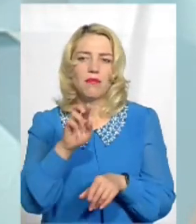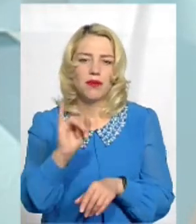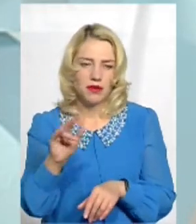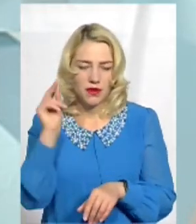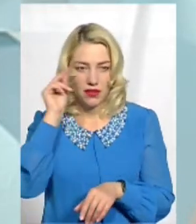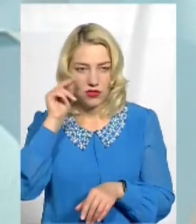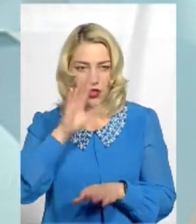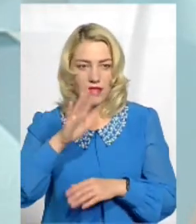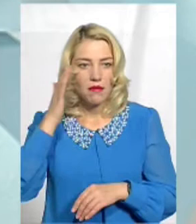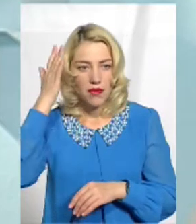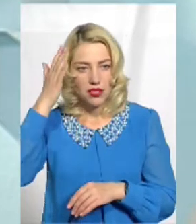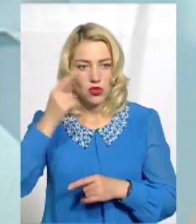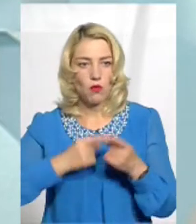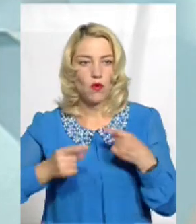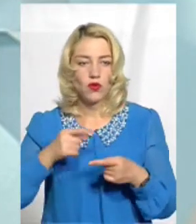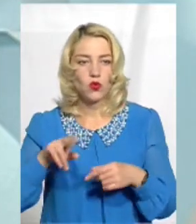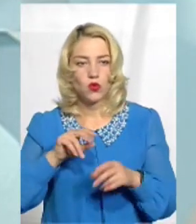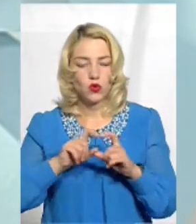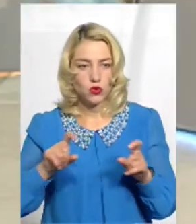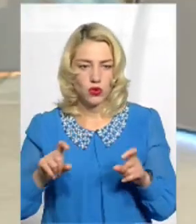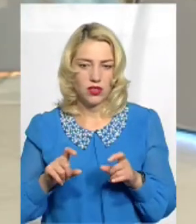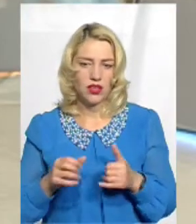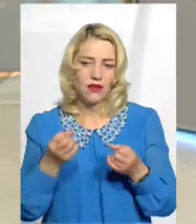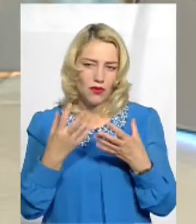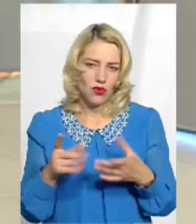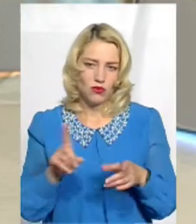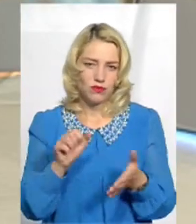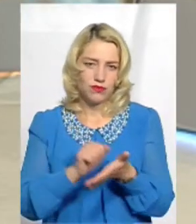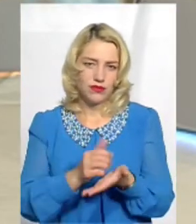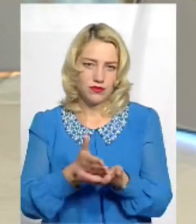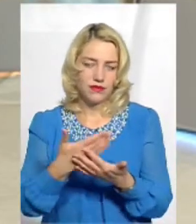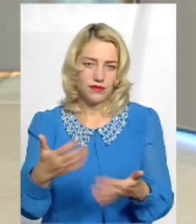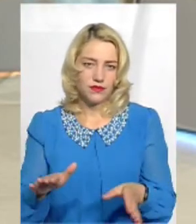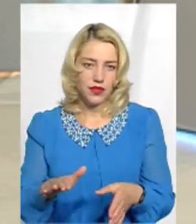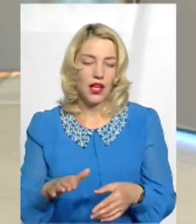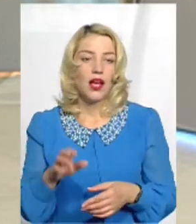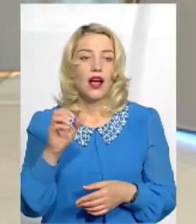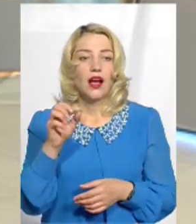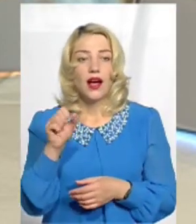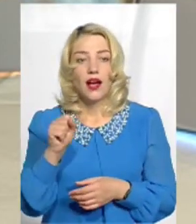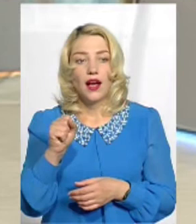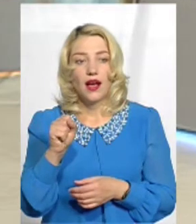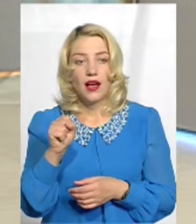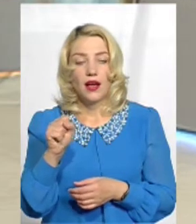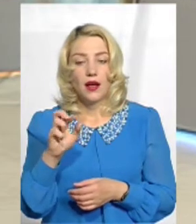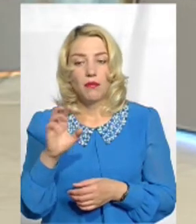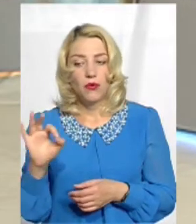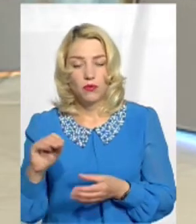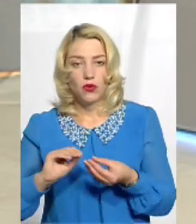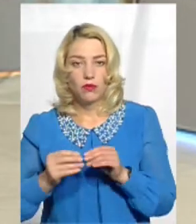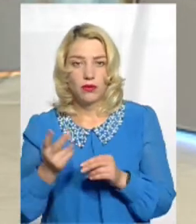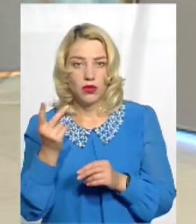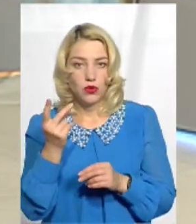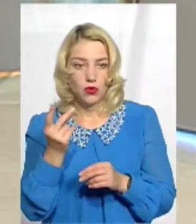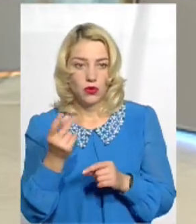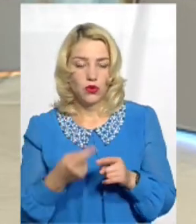і навіть не мріючи повернутися до школи, освіта дитячого задля садка. Освіти. Так, освіта задля освіти. Або проблема друга